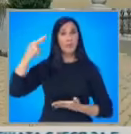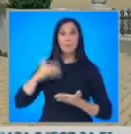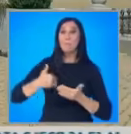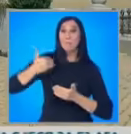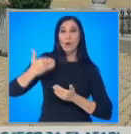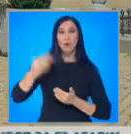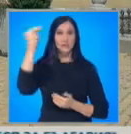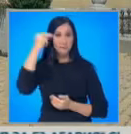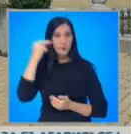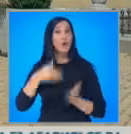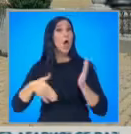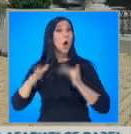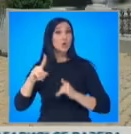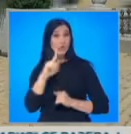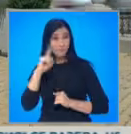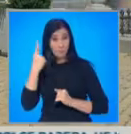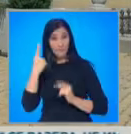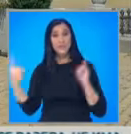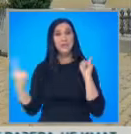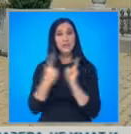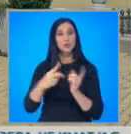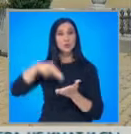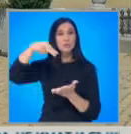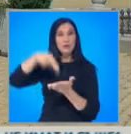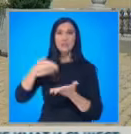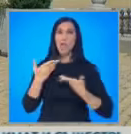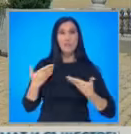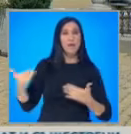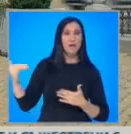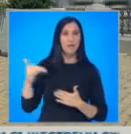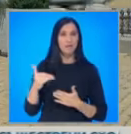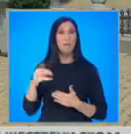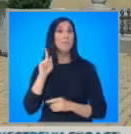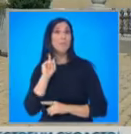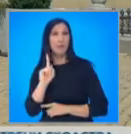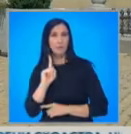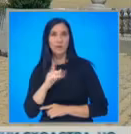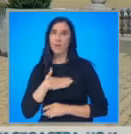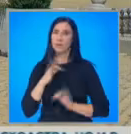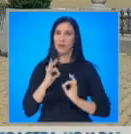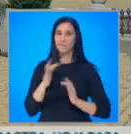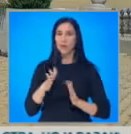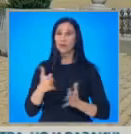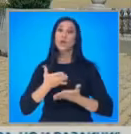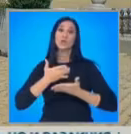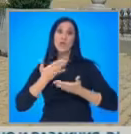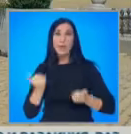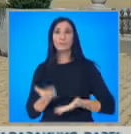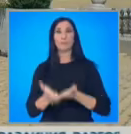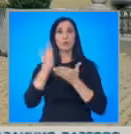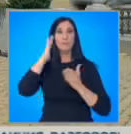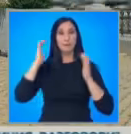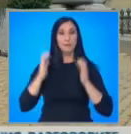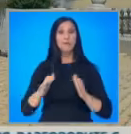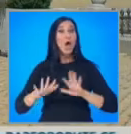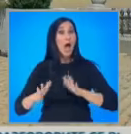България. Още обаче с първата среща от Изправи се, ние идваме, предупредиха Има такъв народ, че няма да подкрепят